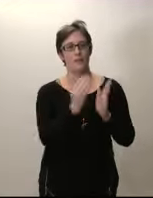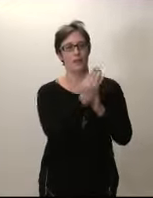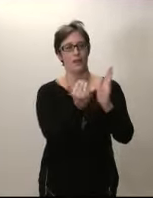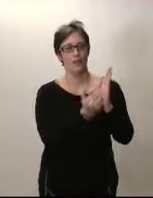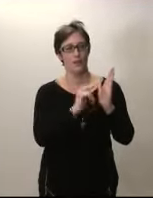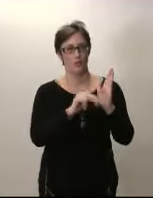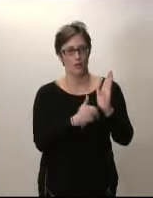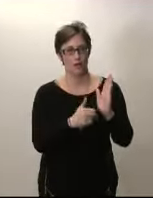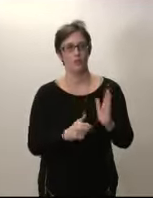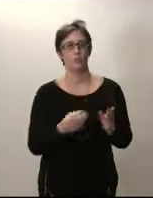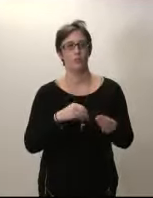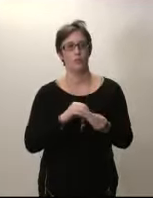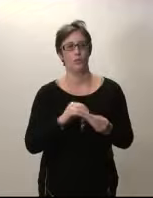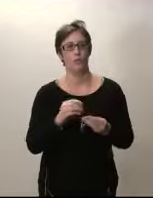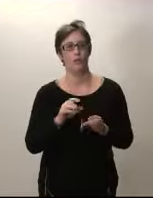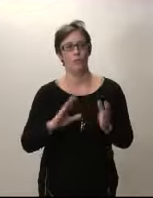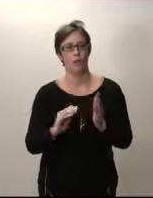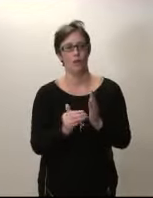cadre de la délégation.